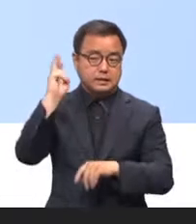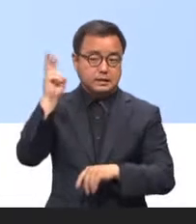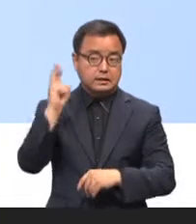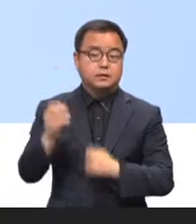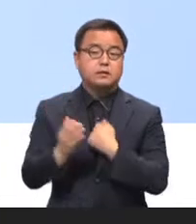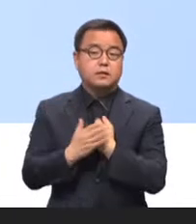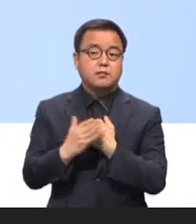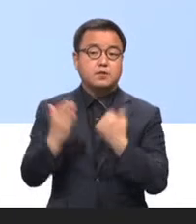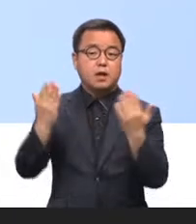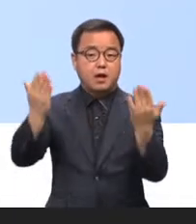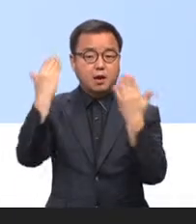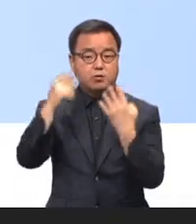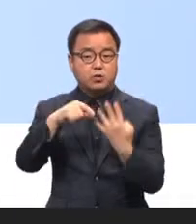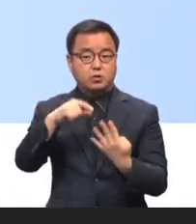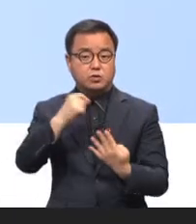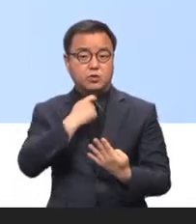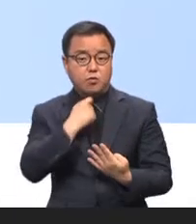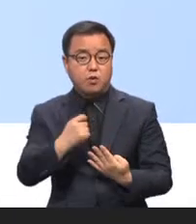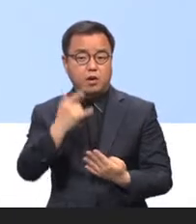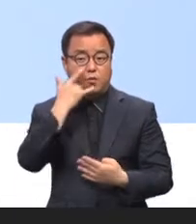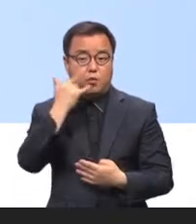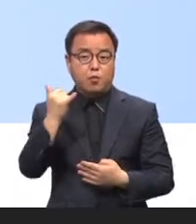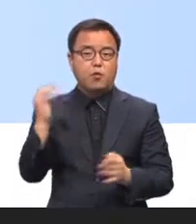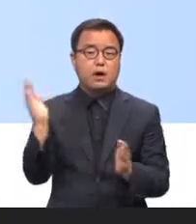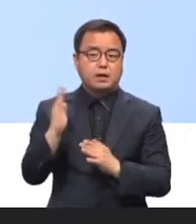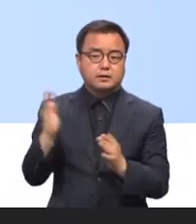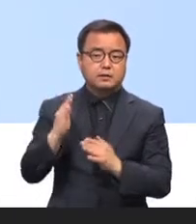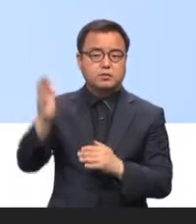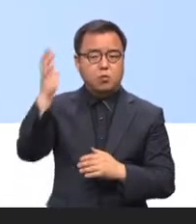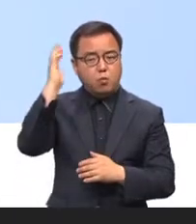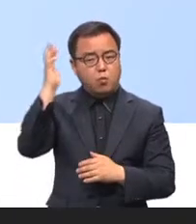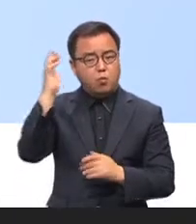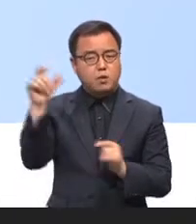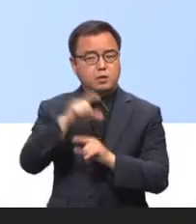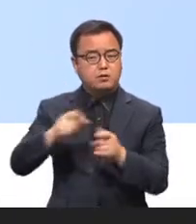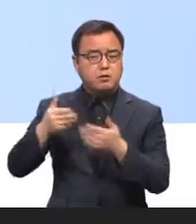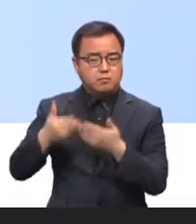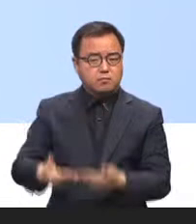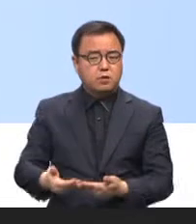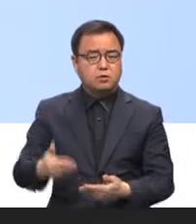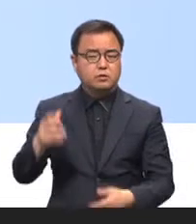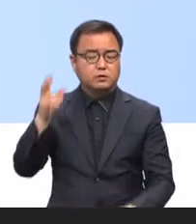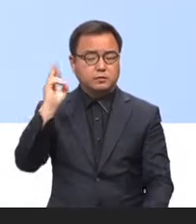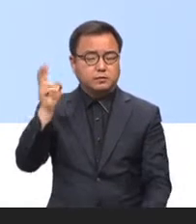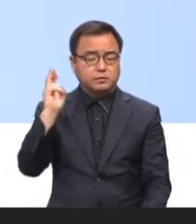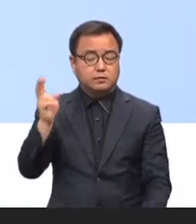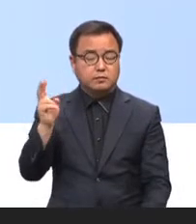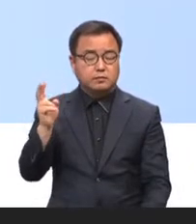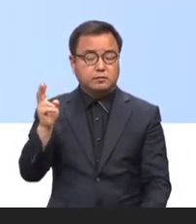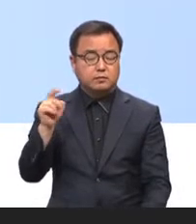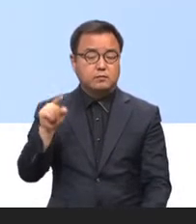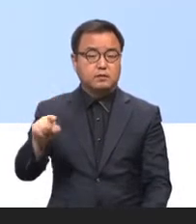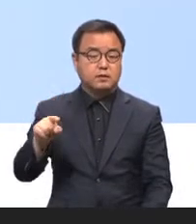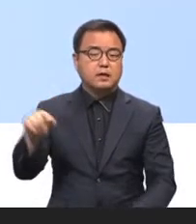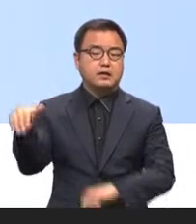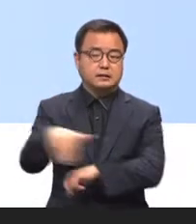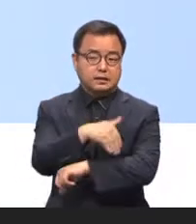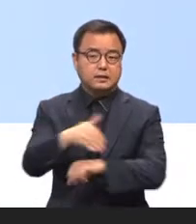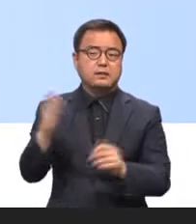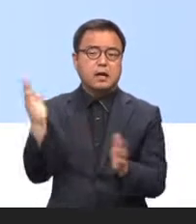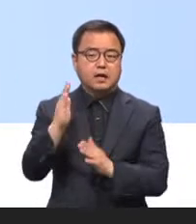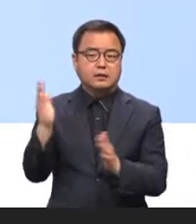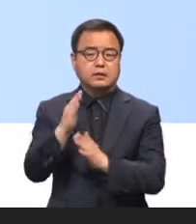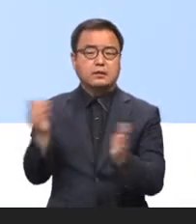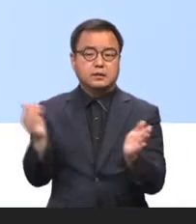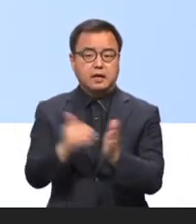하는 학생 학부모의 혼란은 더 가중될 것으로 보이고요 또 자사고 재 학생들에 대해서도